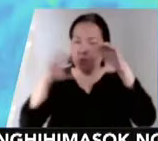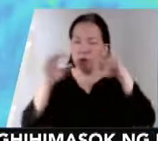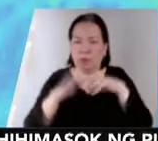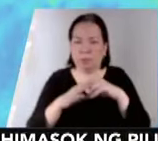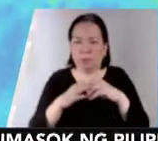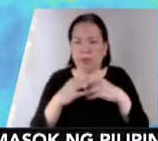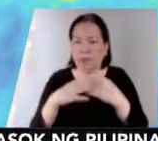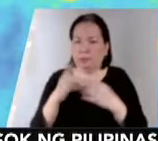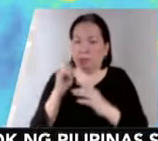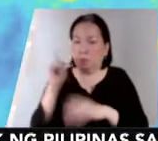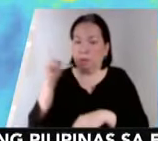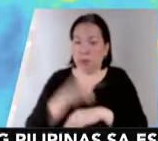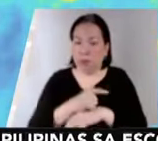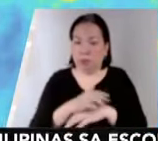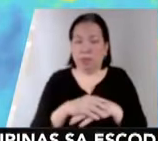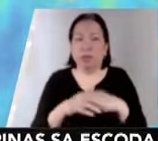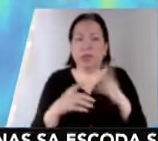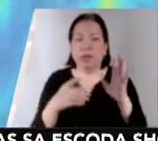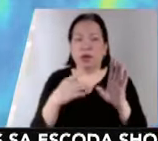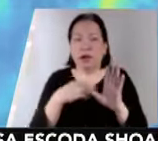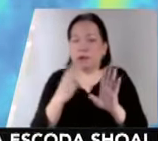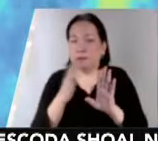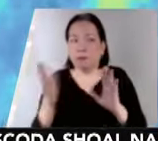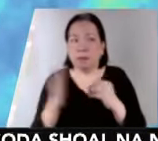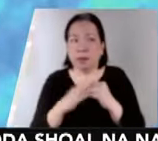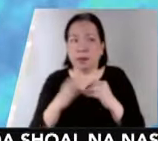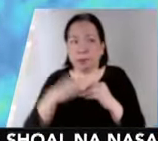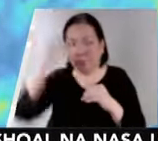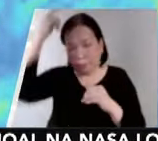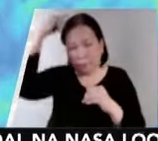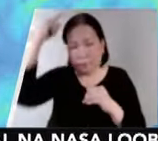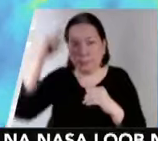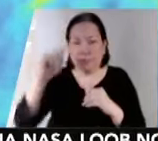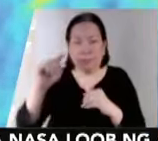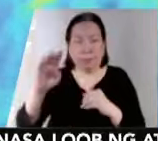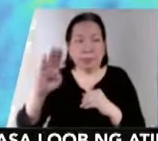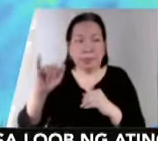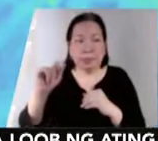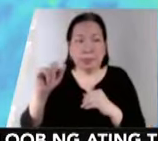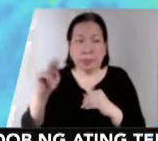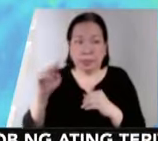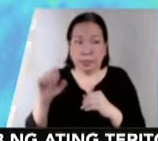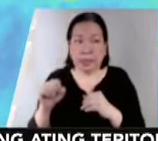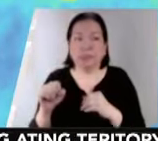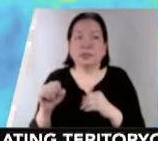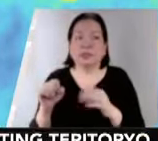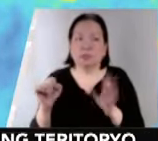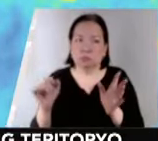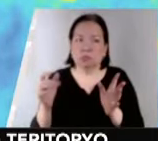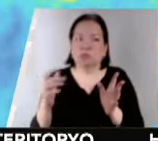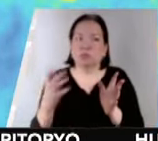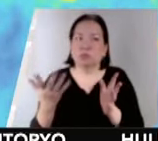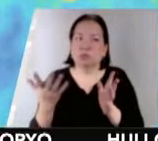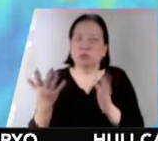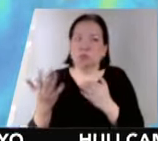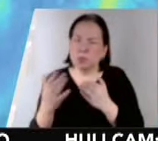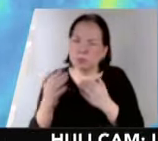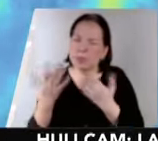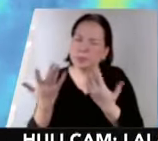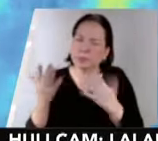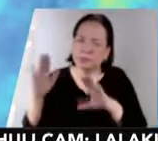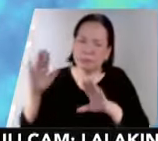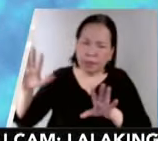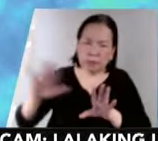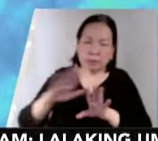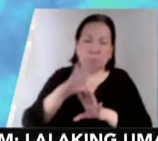kilometers northeast ng Itbayat, Batanes. Napakalapit din ito sa linya ng PAR kaya posible rin lumabas sa loob ng 24